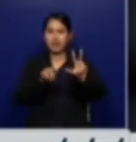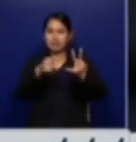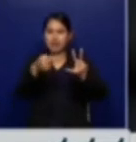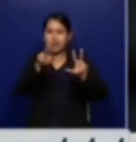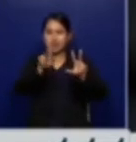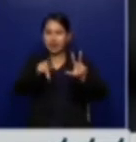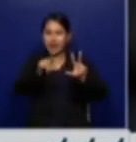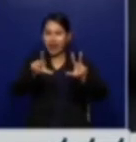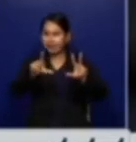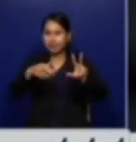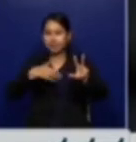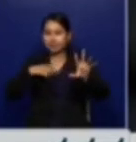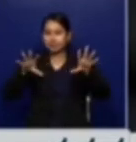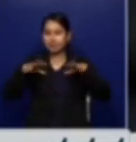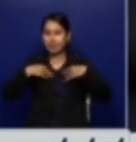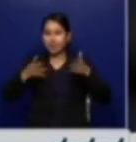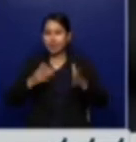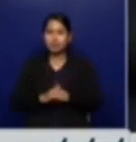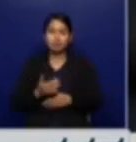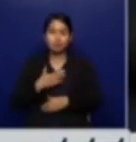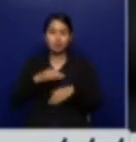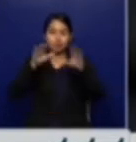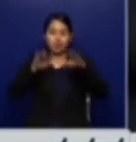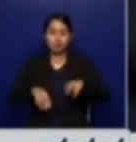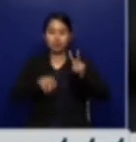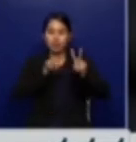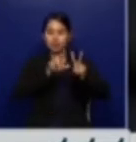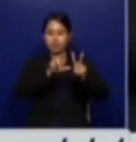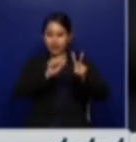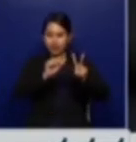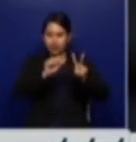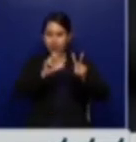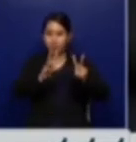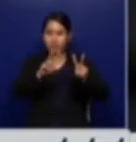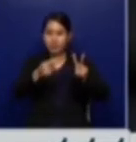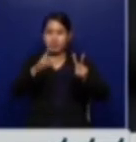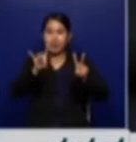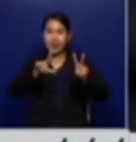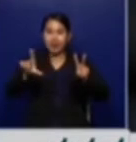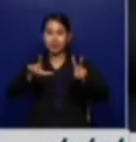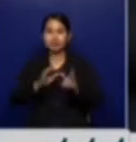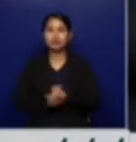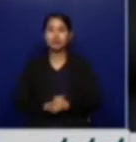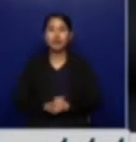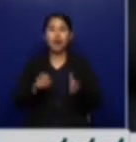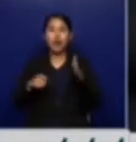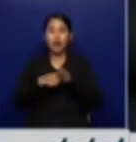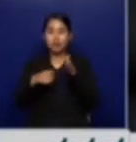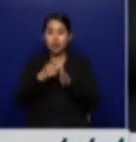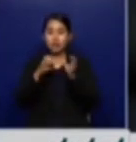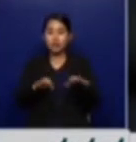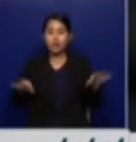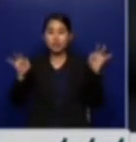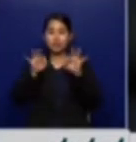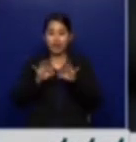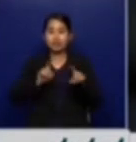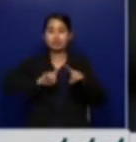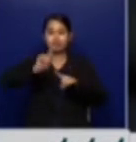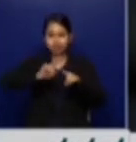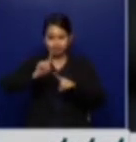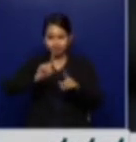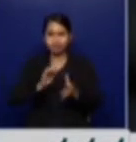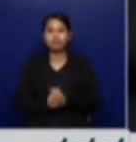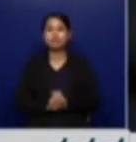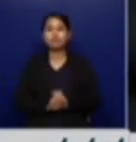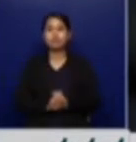ครับผมปรับลดไป 262,000 ล้านเอายอดของกรรมาธิการเลยเหตุผลที่สำคัญที่สุดครับอันที่1ครับข้อที่